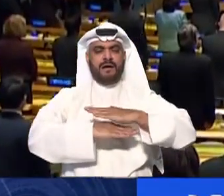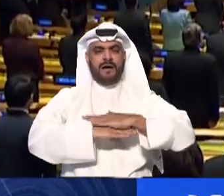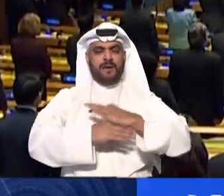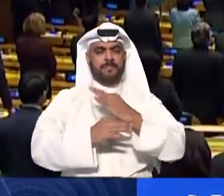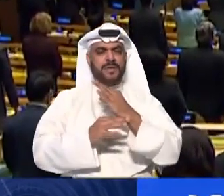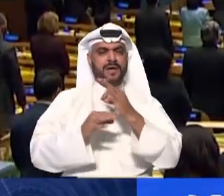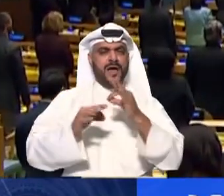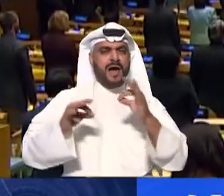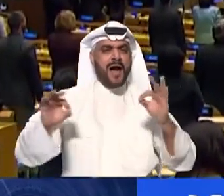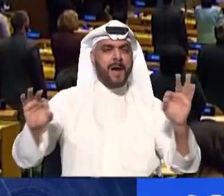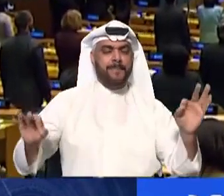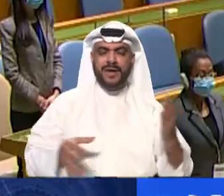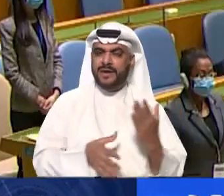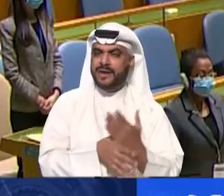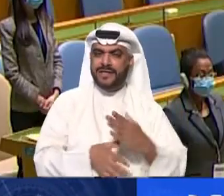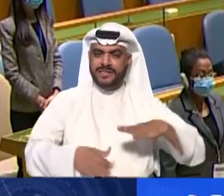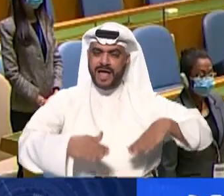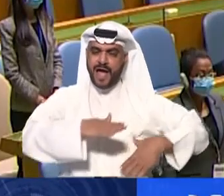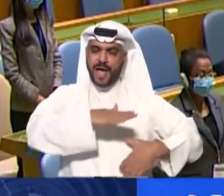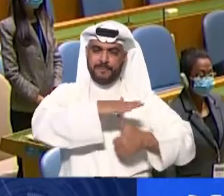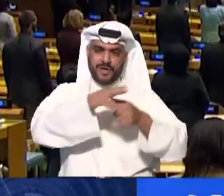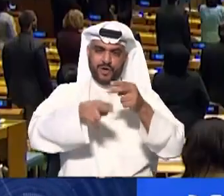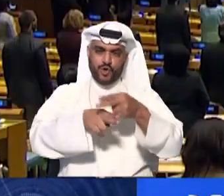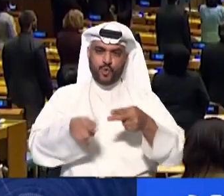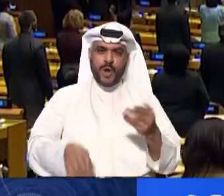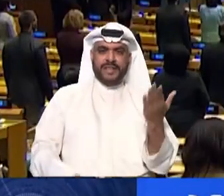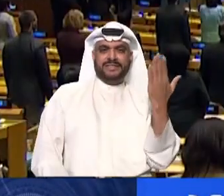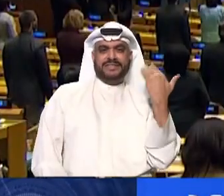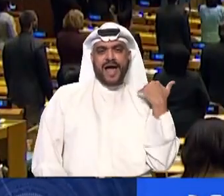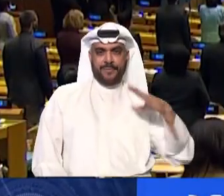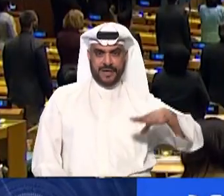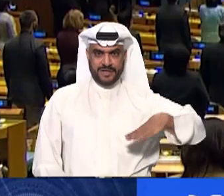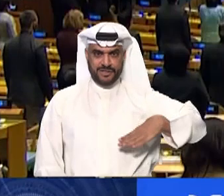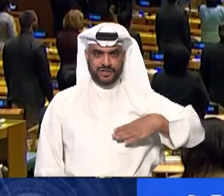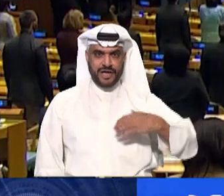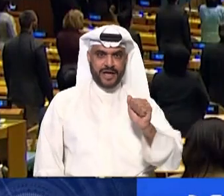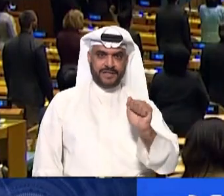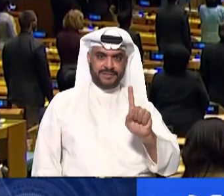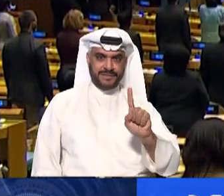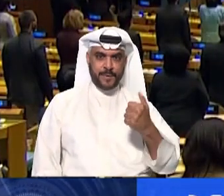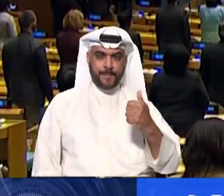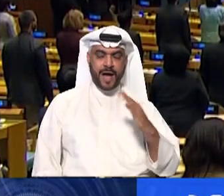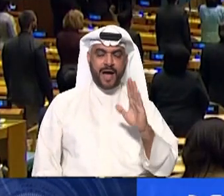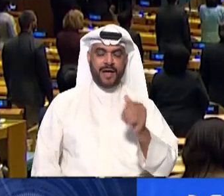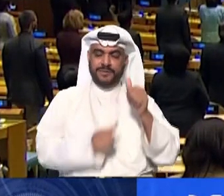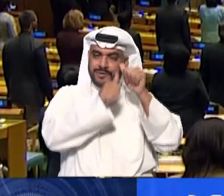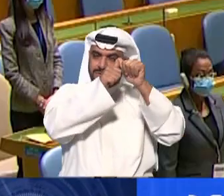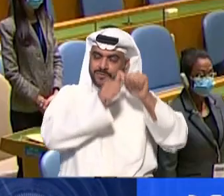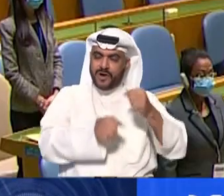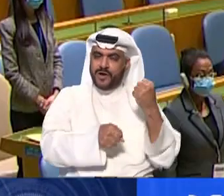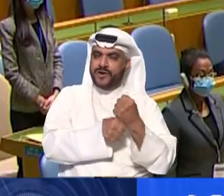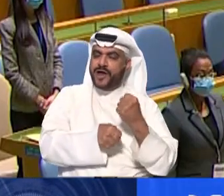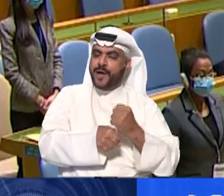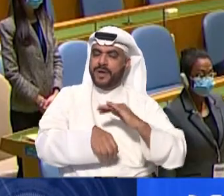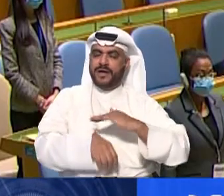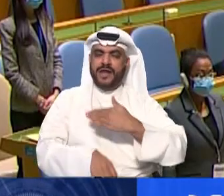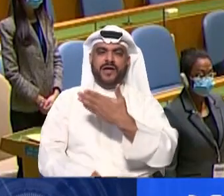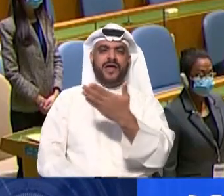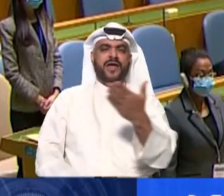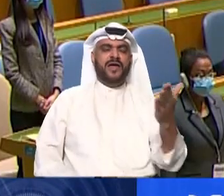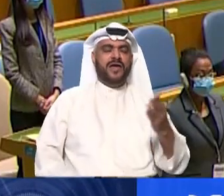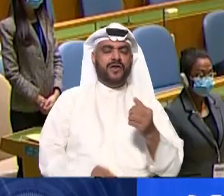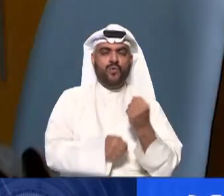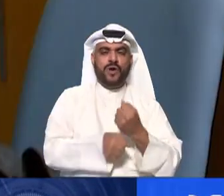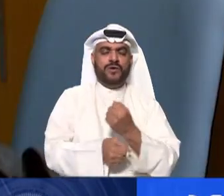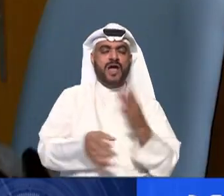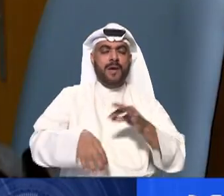الأحمد الجابر الصباح طيب الله ثراه مؤبنا الأمير الإنسان تقديرا لدوره الكبير